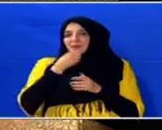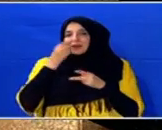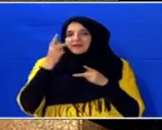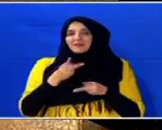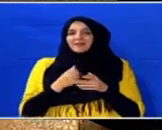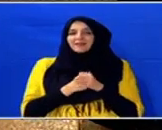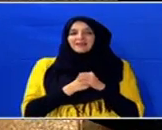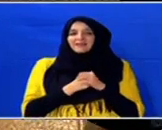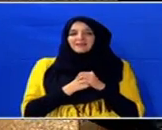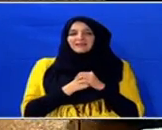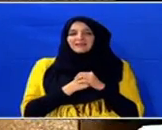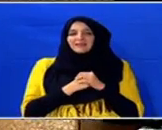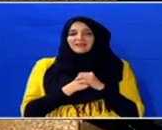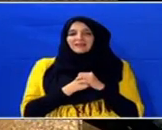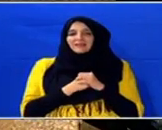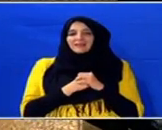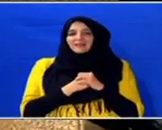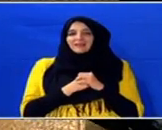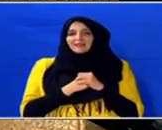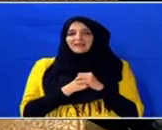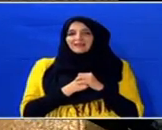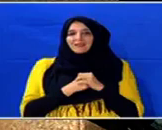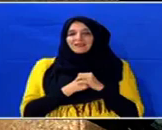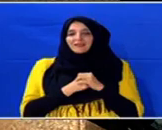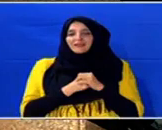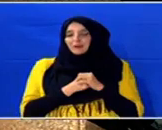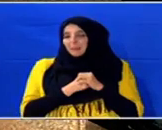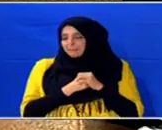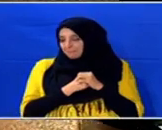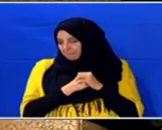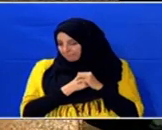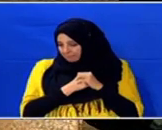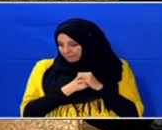طيبين. مرحبا بك. الله يسلمك خويا. أنا